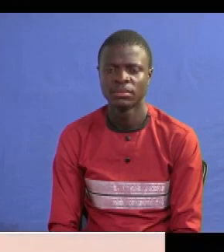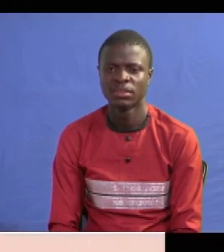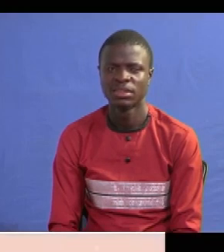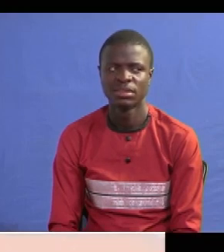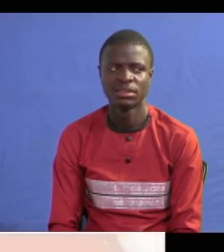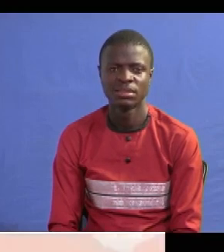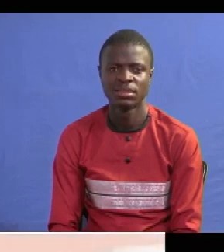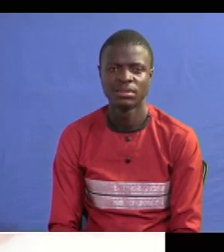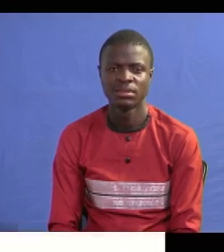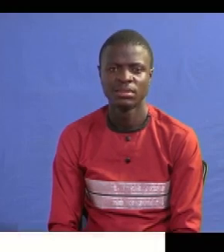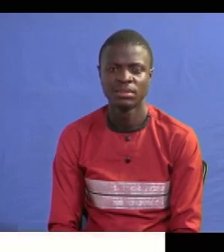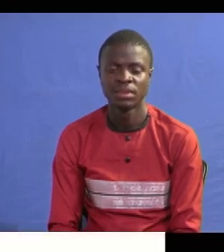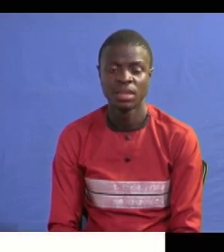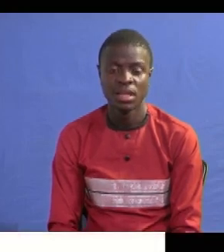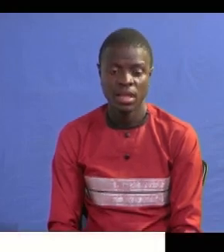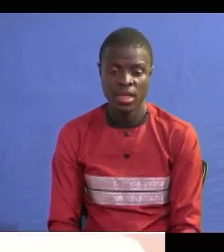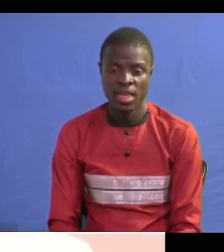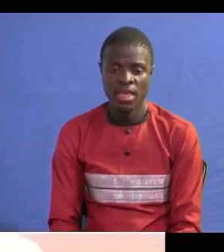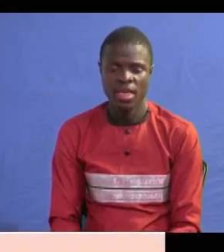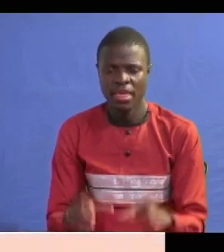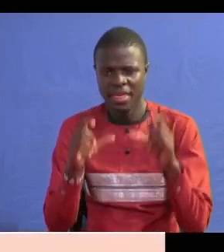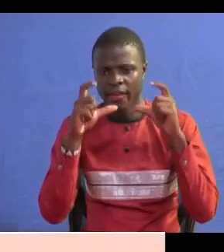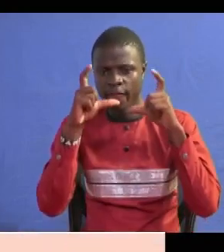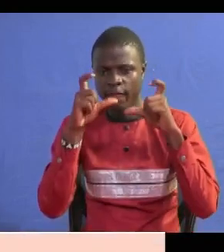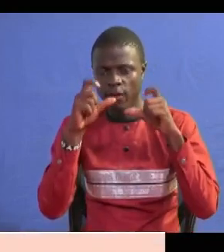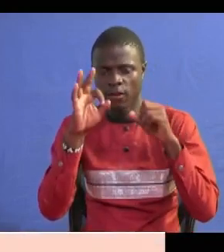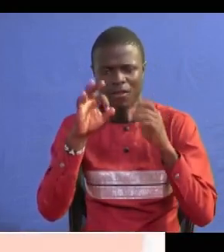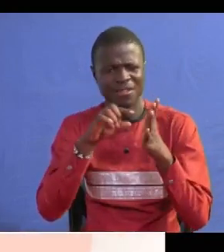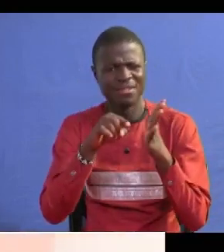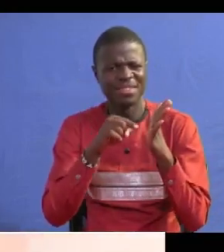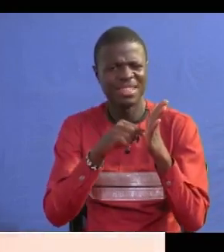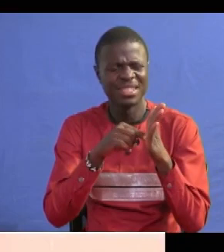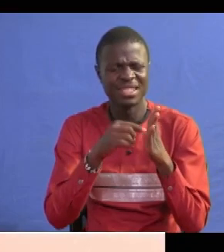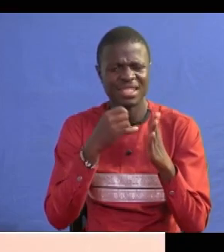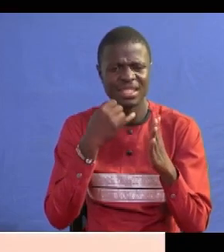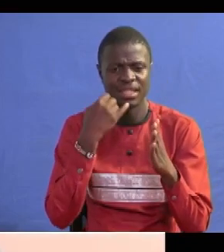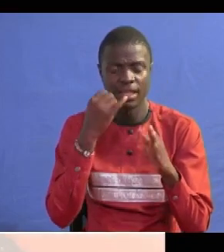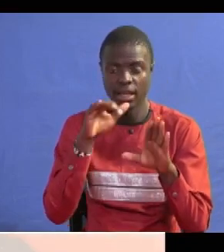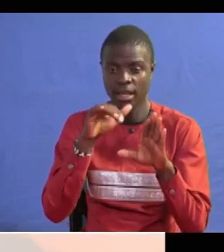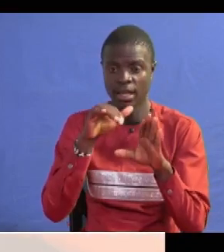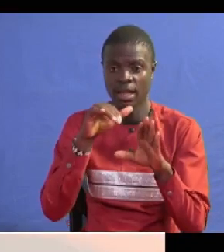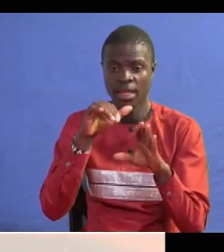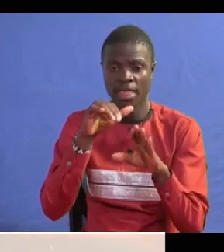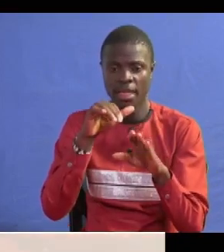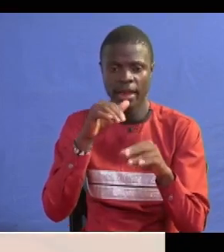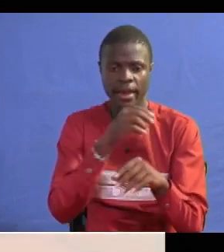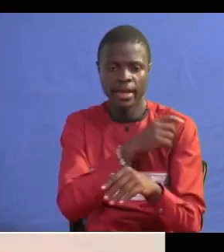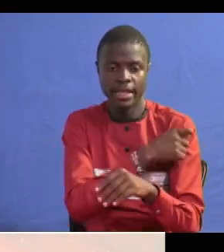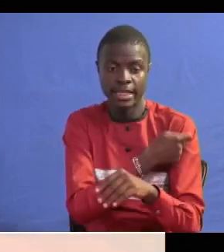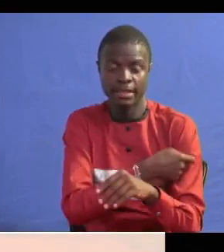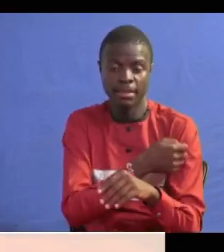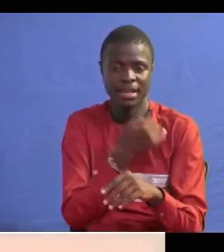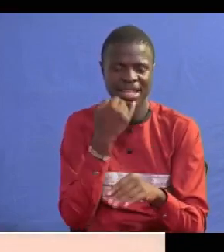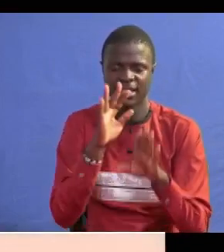kawaida. Upigaji picha wa kibofu cha mayai kwa kutumia kipimo cha sauti ultrasound ni muhimu ili daktari